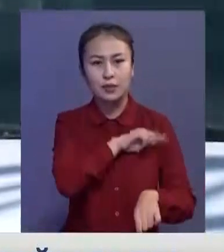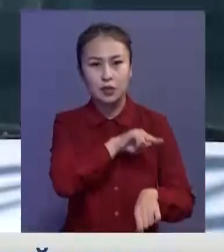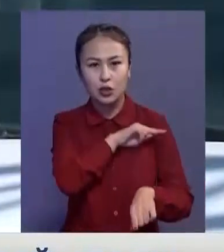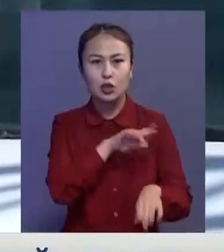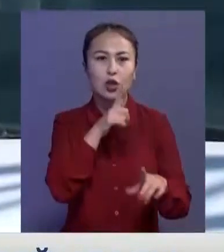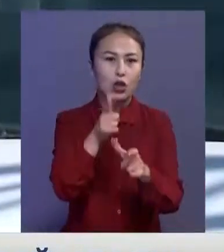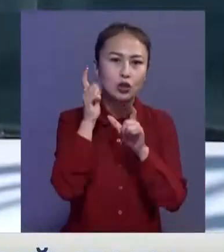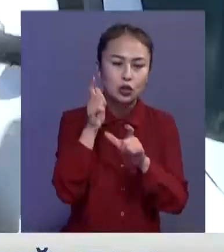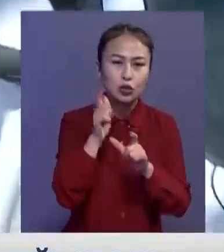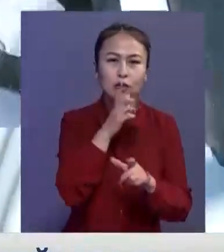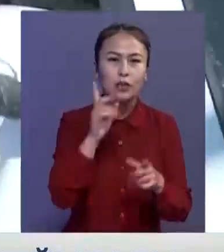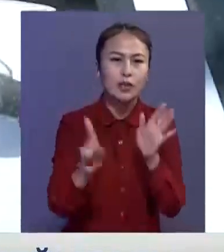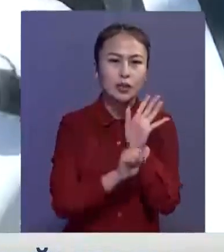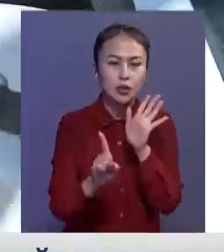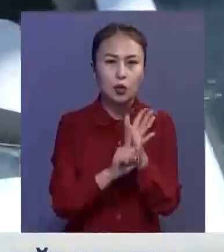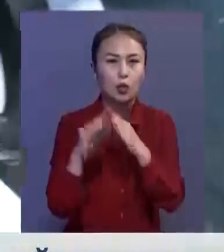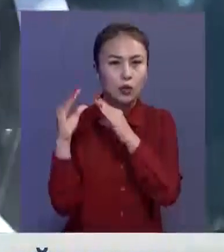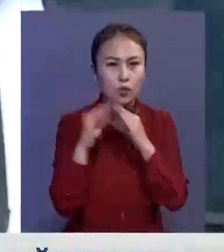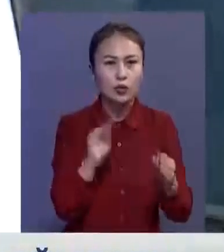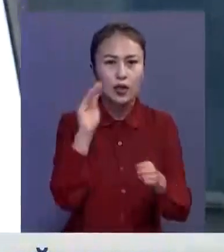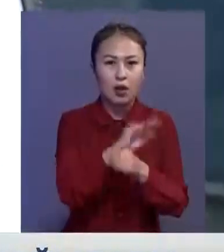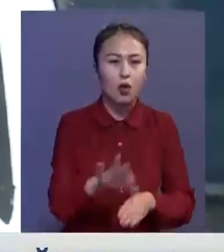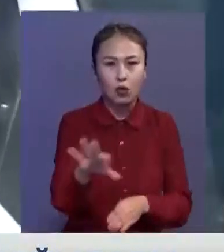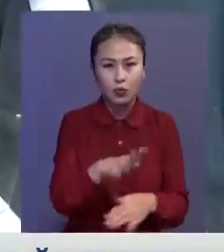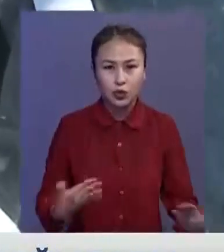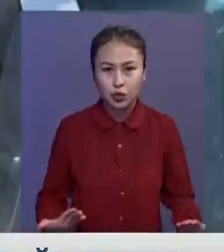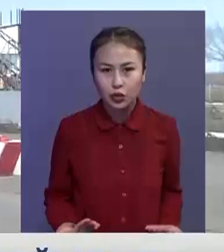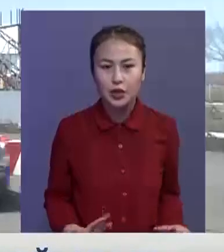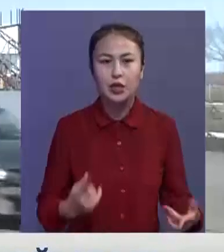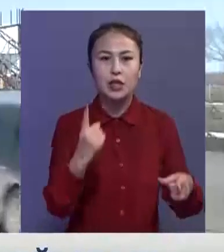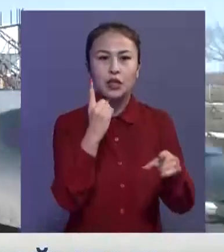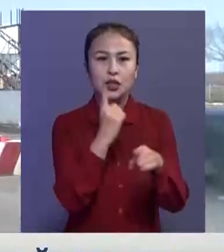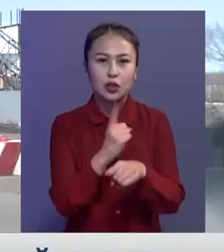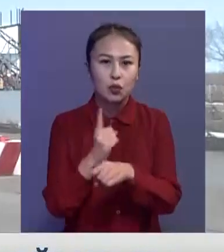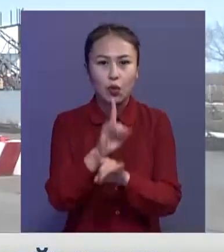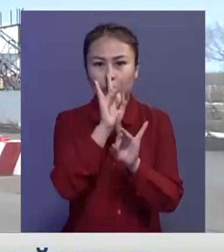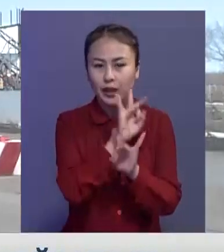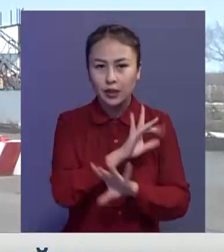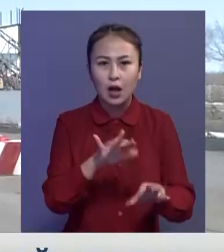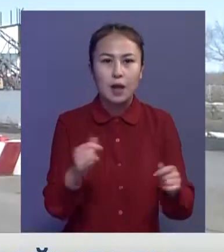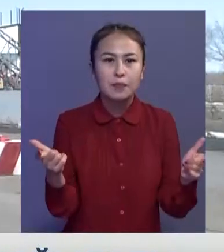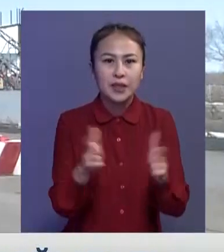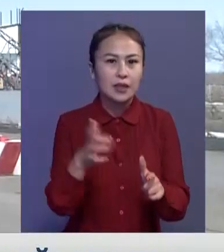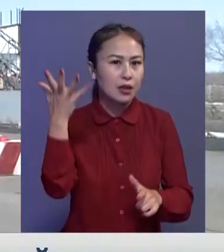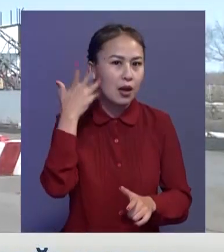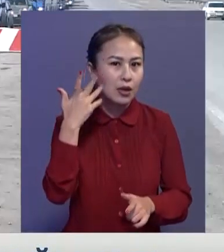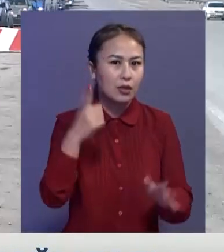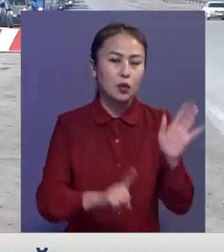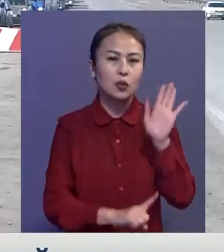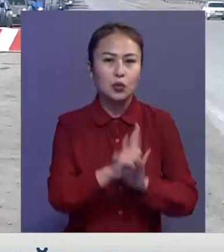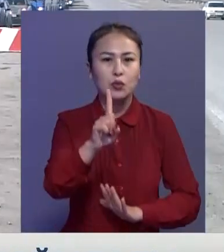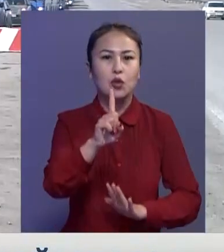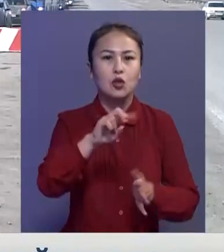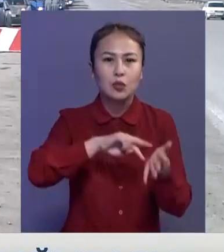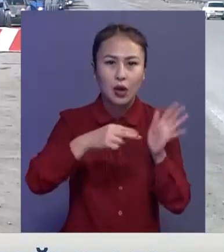ұйымдарының қызметкерлеріне жүк пен транзиттік көлікке сондай-ақ облыс тұрғындарына шектеу болмайды. Ал бекеттер